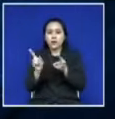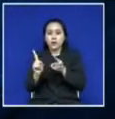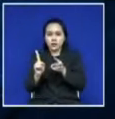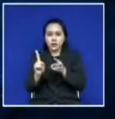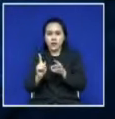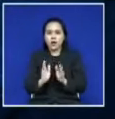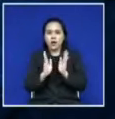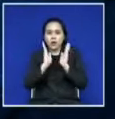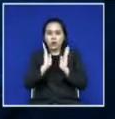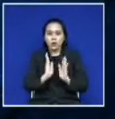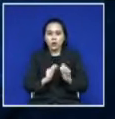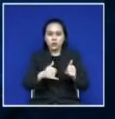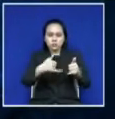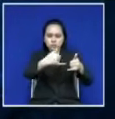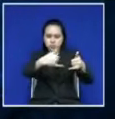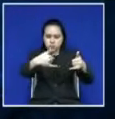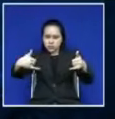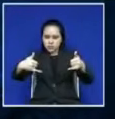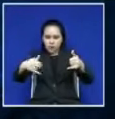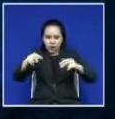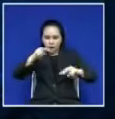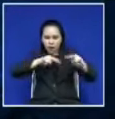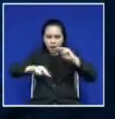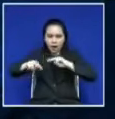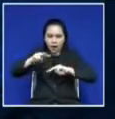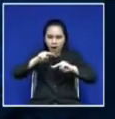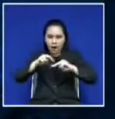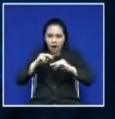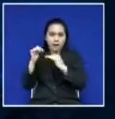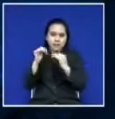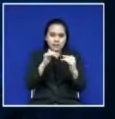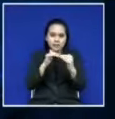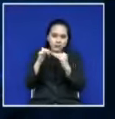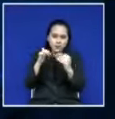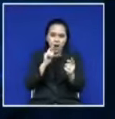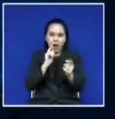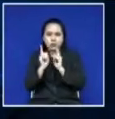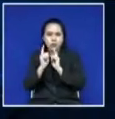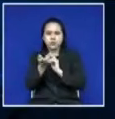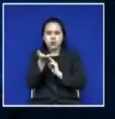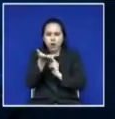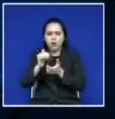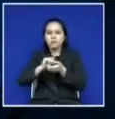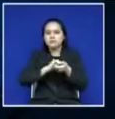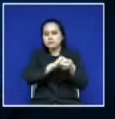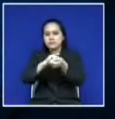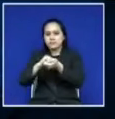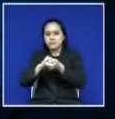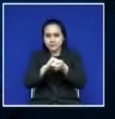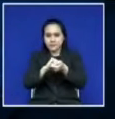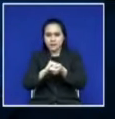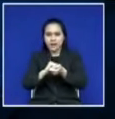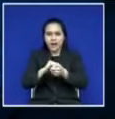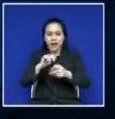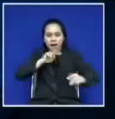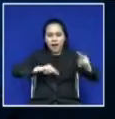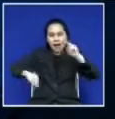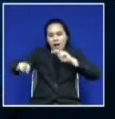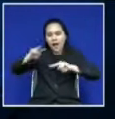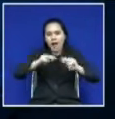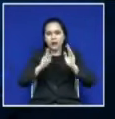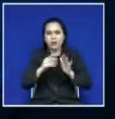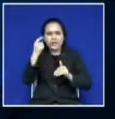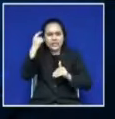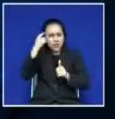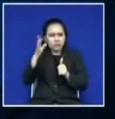งเฝ้าระวังแล้วก็สื่อสารแล้วก็สร้างความร่วมมือนะครับโดยที่เราจะต้องค้นหาผู้ติดเชื้อให้ครอบคลุมกลุ่มเสี่ยงทั้งหม